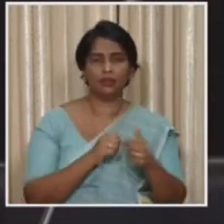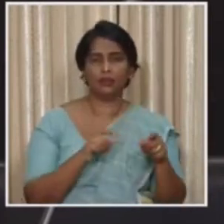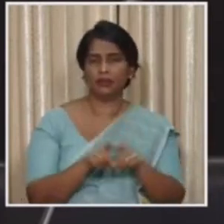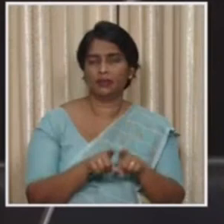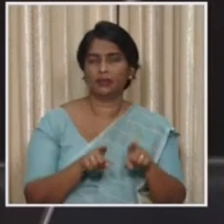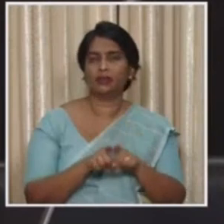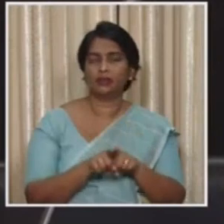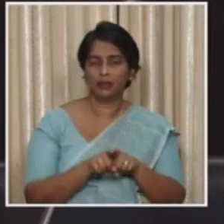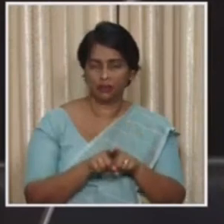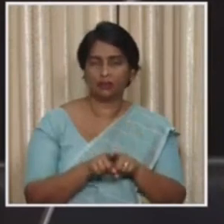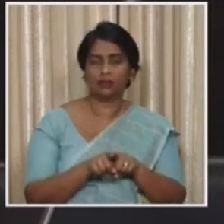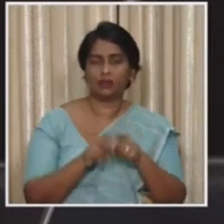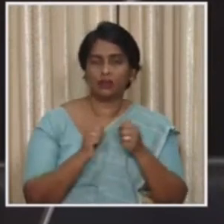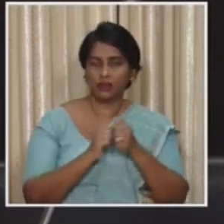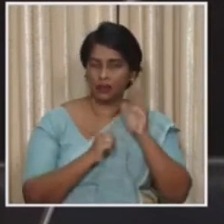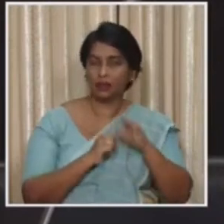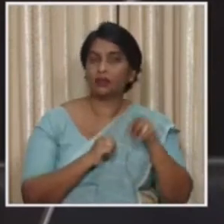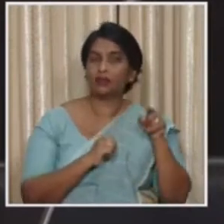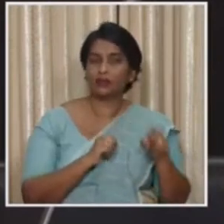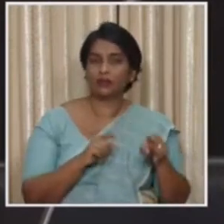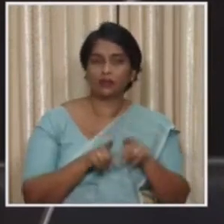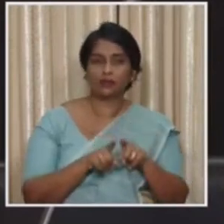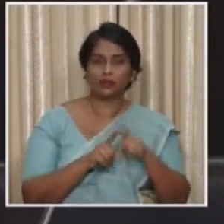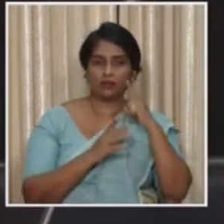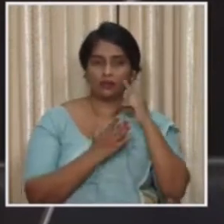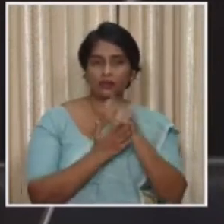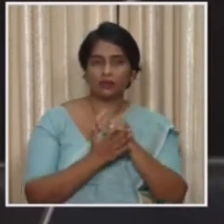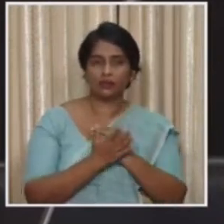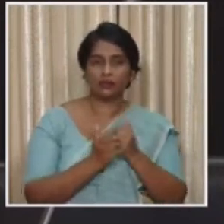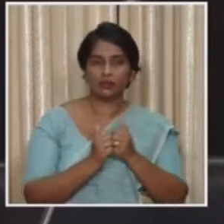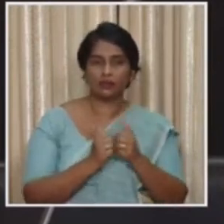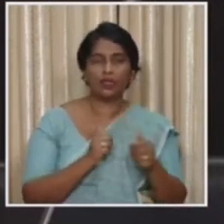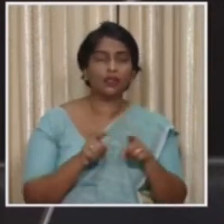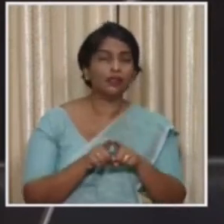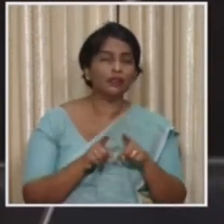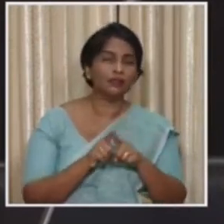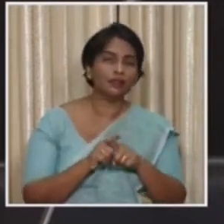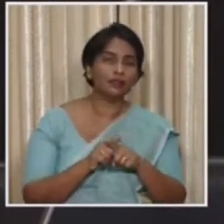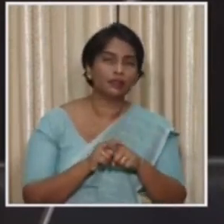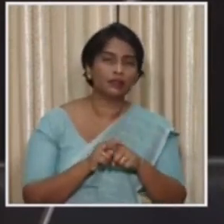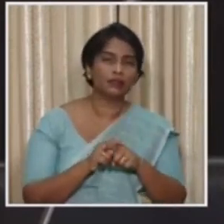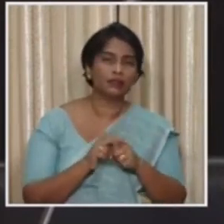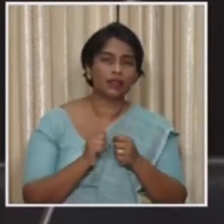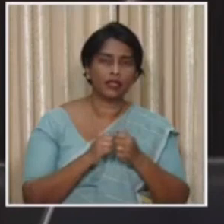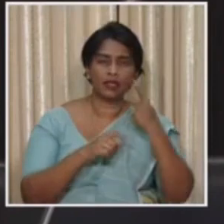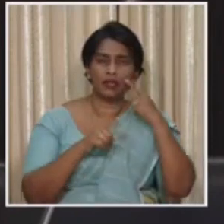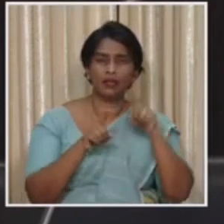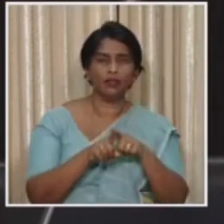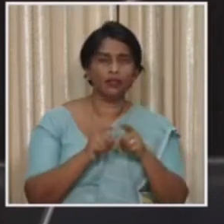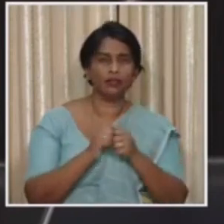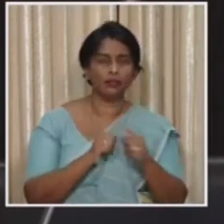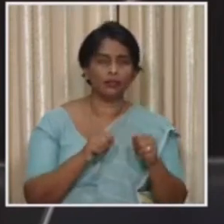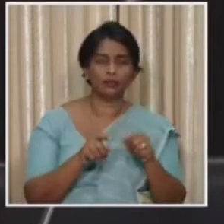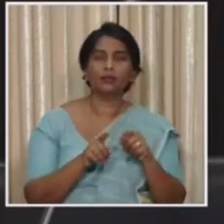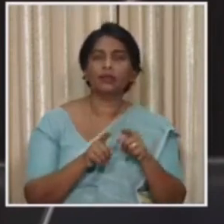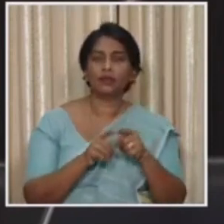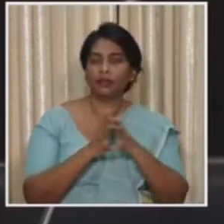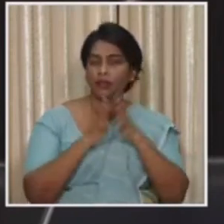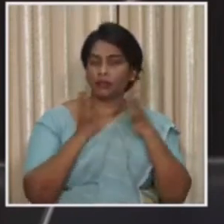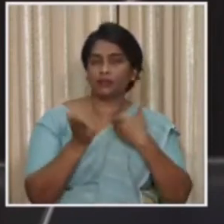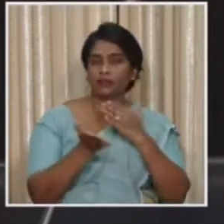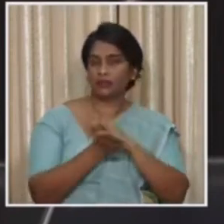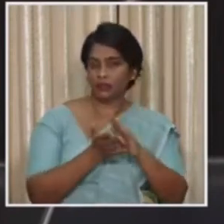மினிஸ்டராக இருந்து இன்னும் பல அமைச்சு பதவிகளை வகித்து இந்த நாட்டுக்கு பாரிய பணியாற்றிய ஒருவர் தான் ஃபெஸ்டஸ் பெரேரா அமைச்சர்